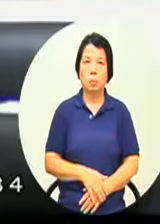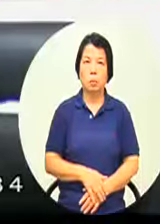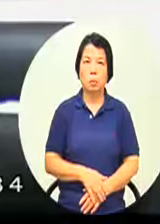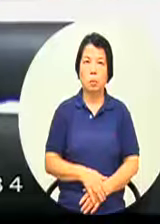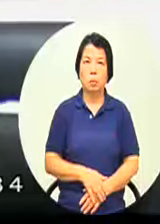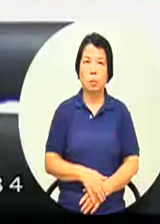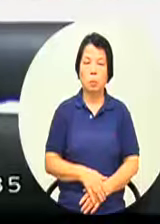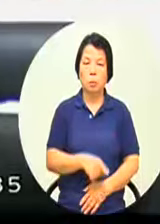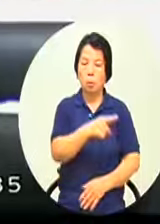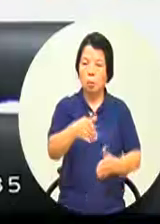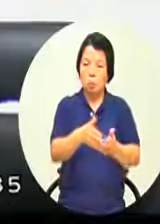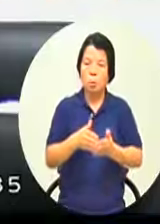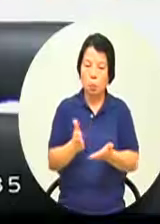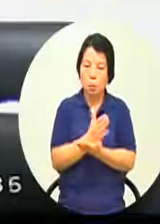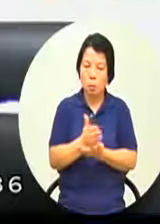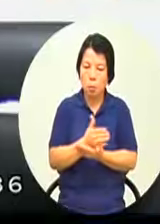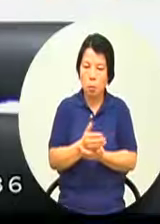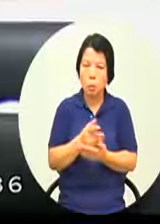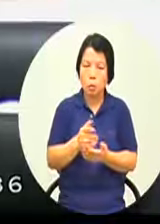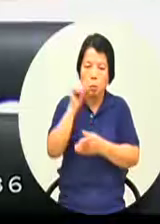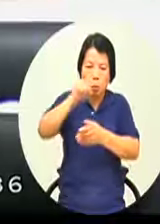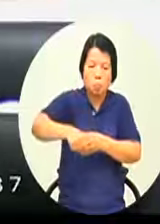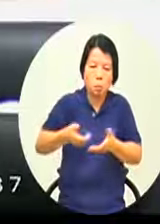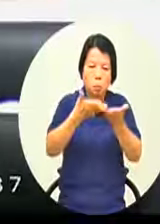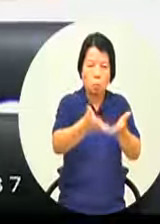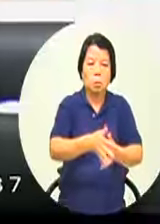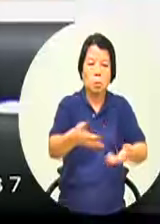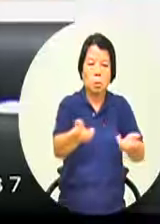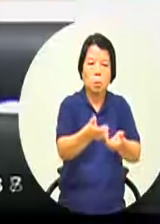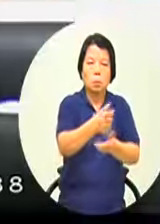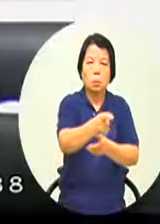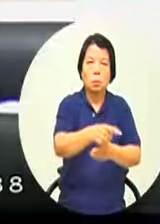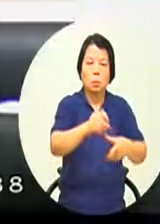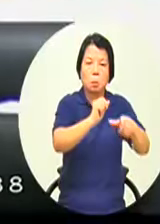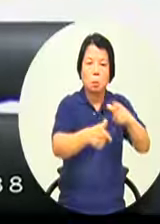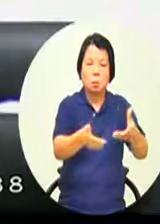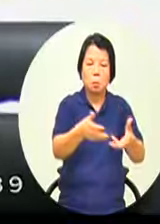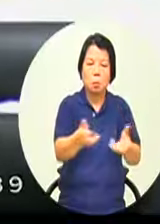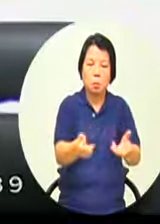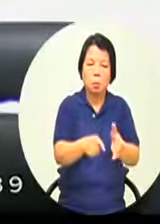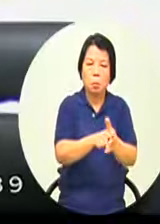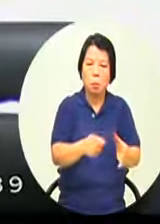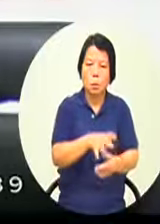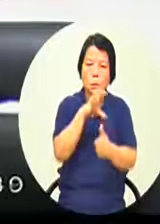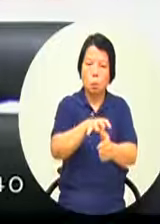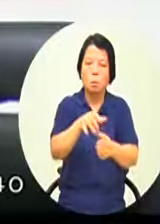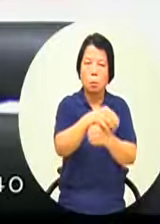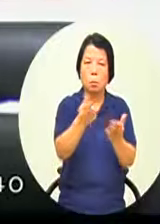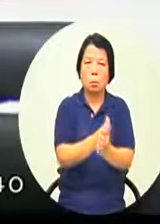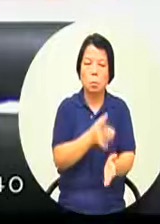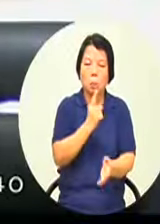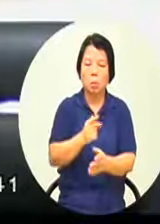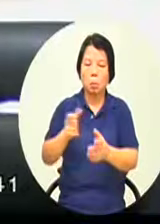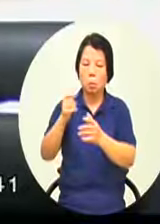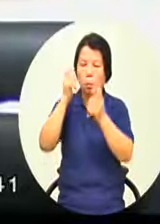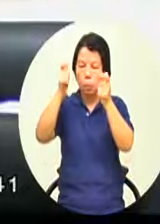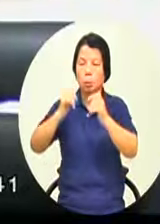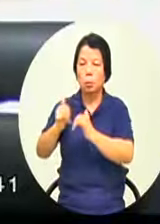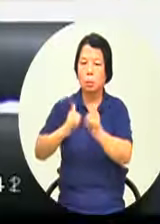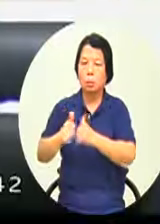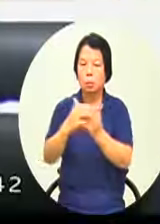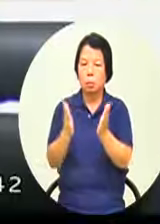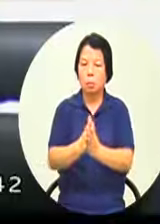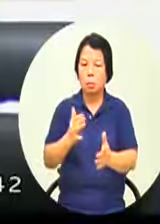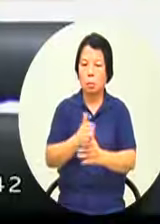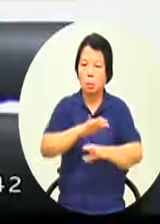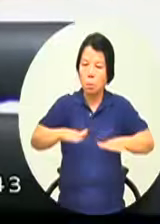你们在河北让这些建商去盖房子的时候没有要求他们吗？有没有保障我们高雄市民的人身安全啊？所